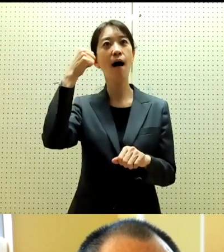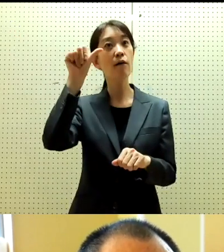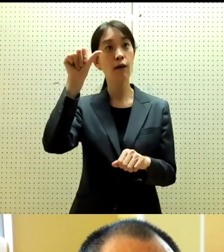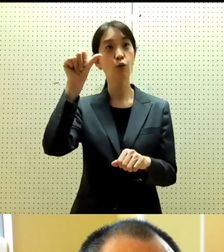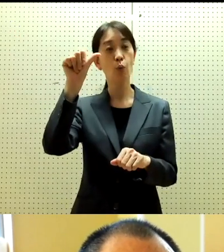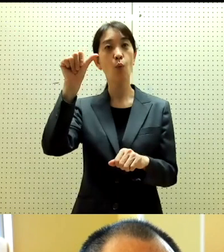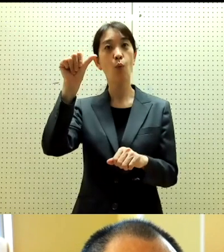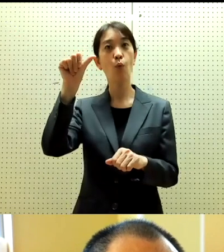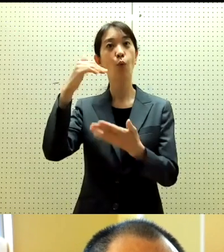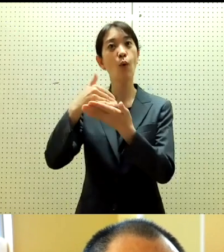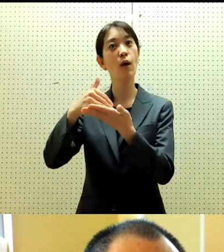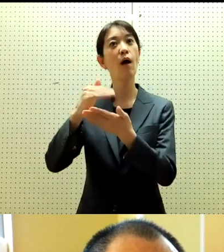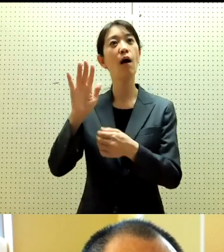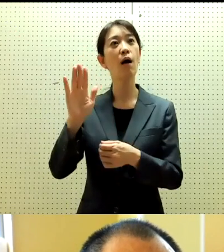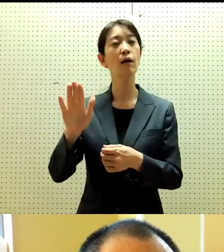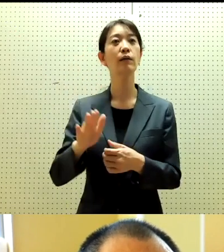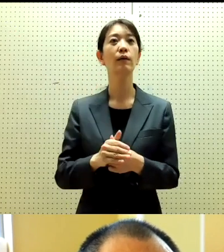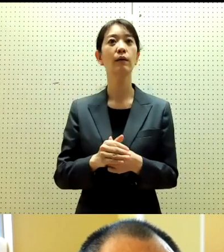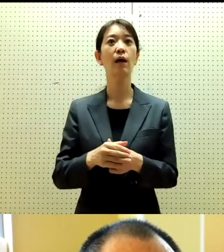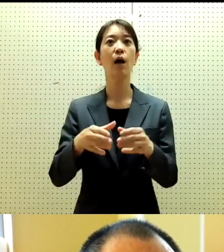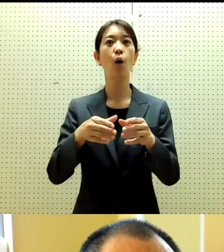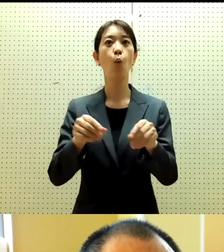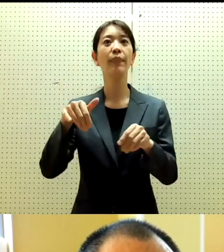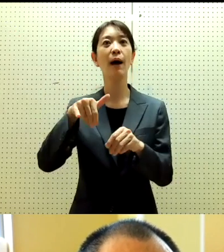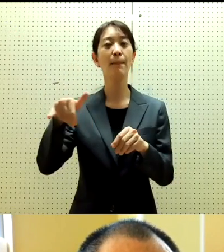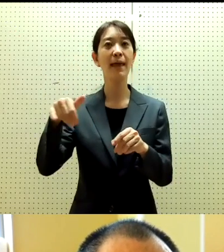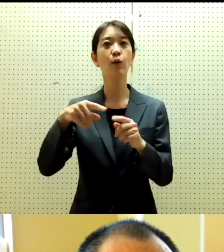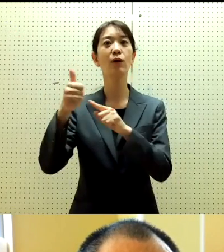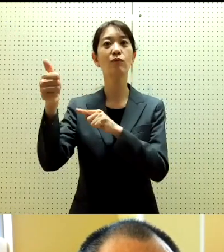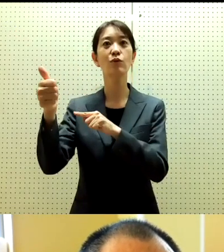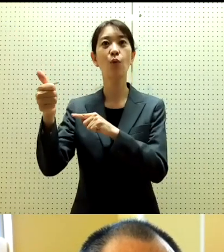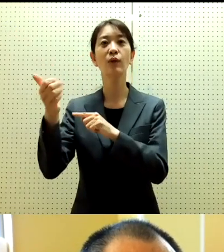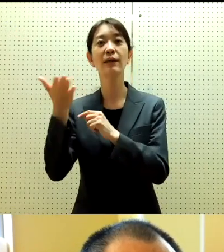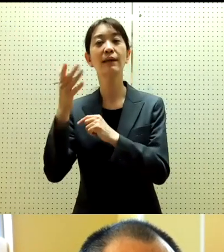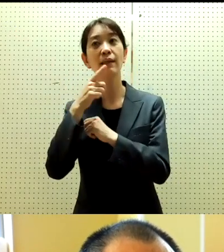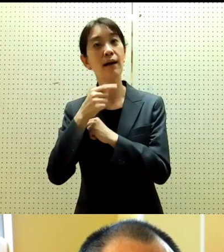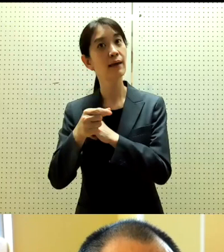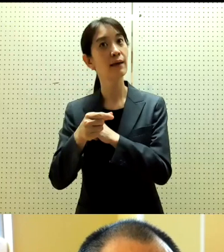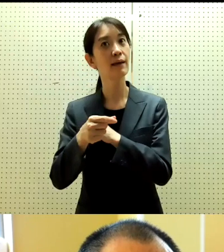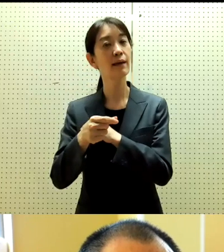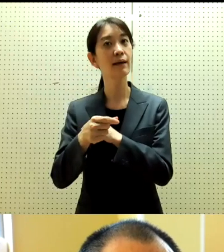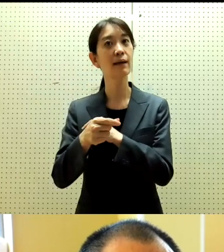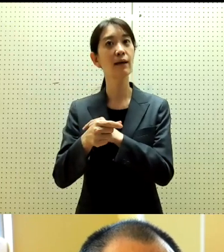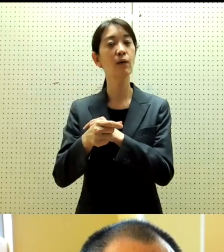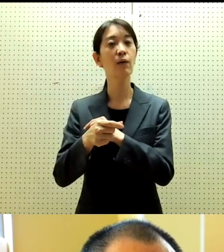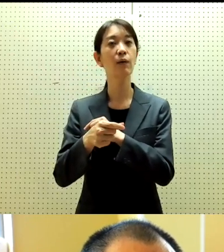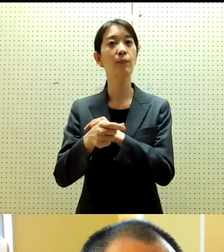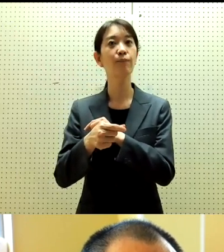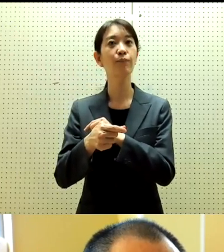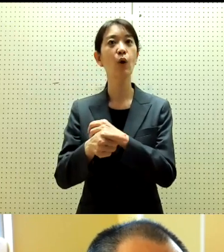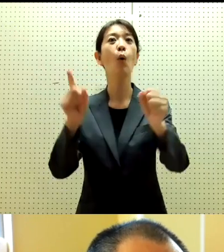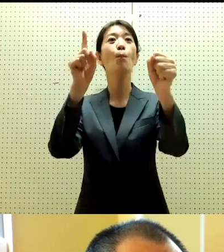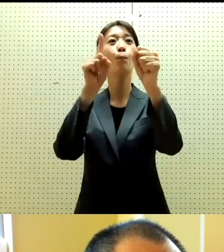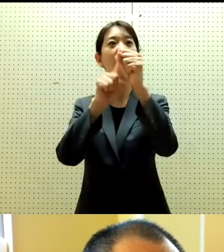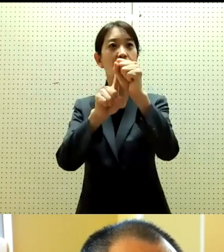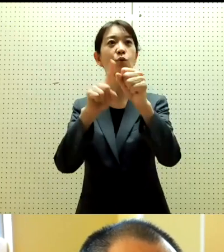たんですけれども、渡部教育長にお伺いしたいのは、この中で、まあ、どういったことをです、ね、目指していかれようと